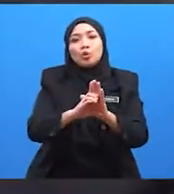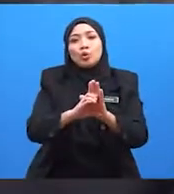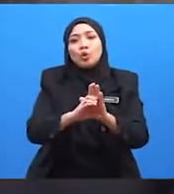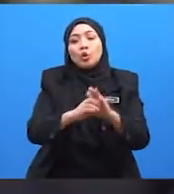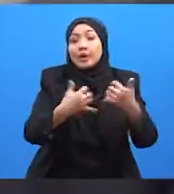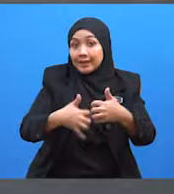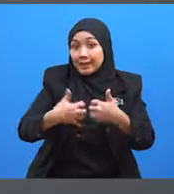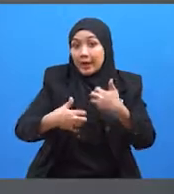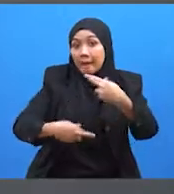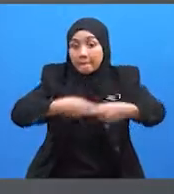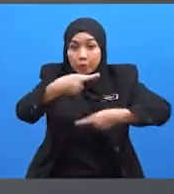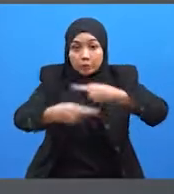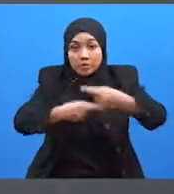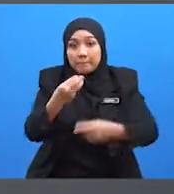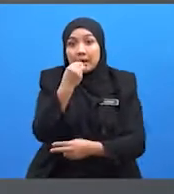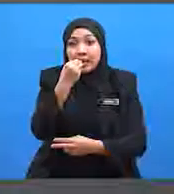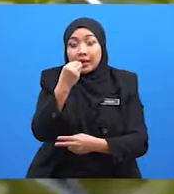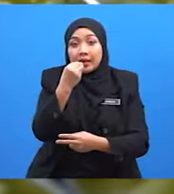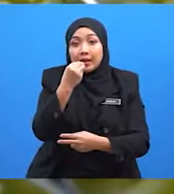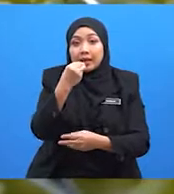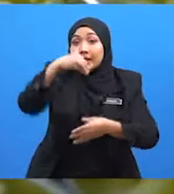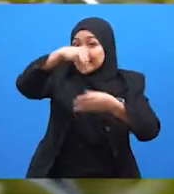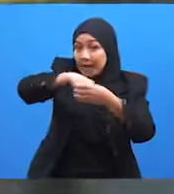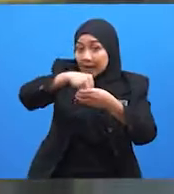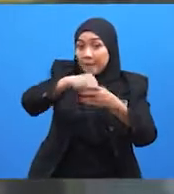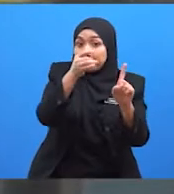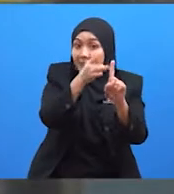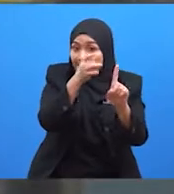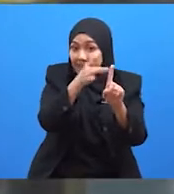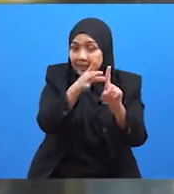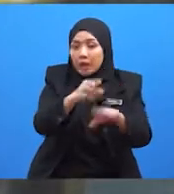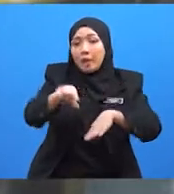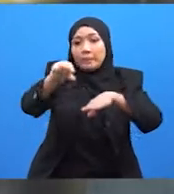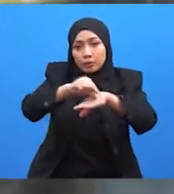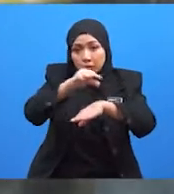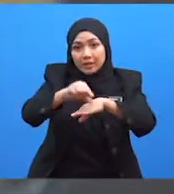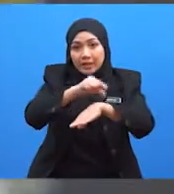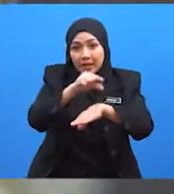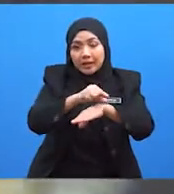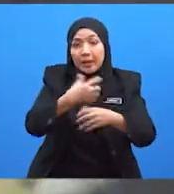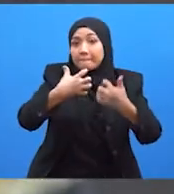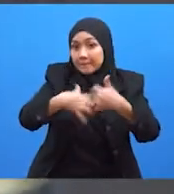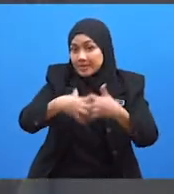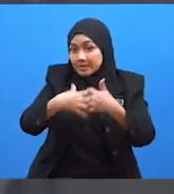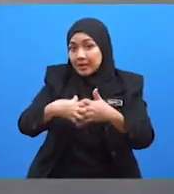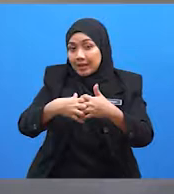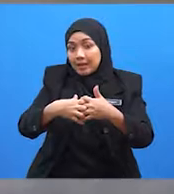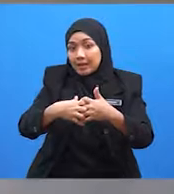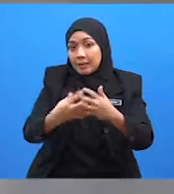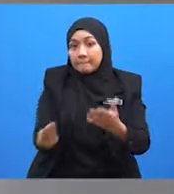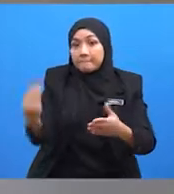memproses makanan dalam tin menggunakan mesin mengetin berteknologi